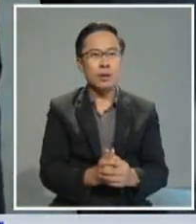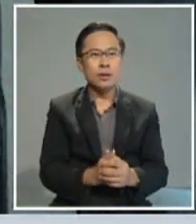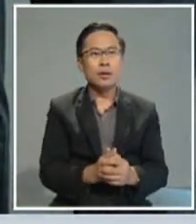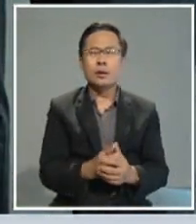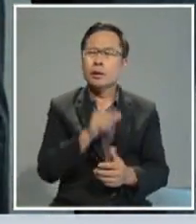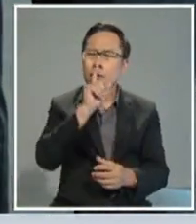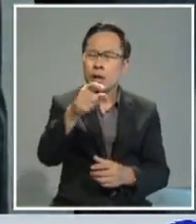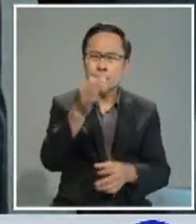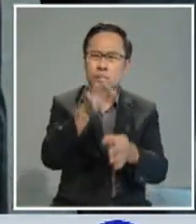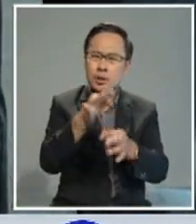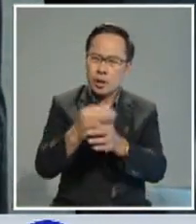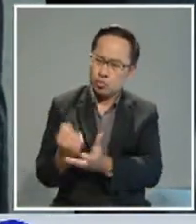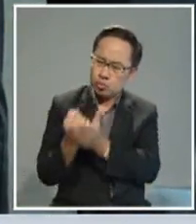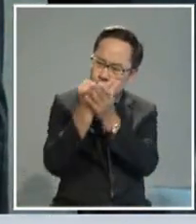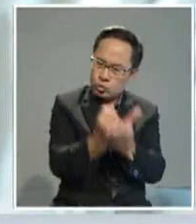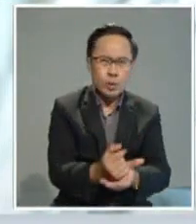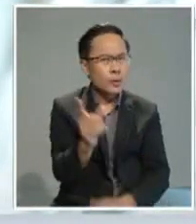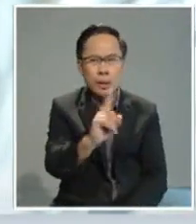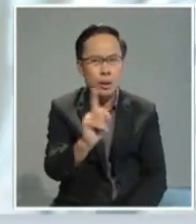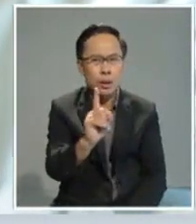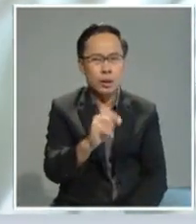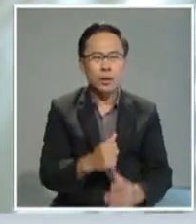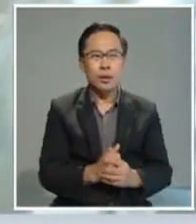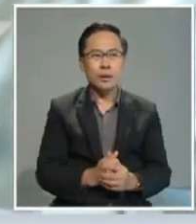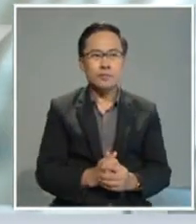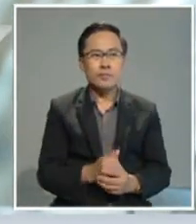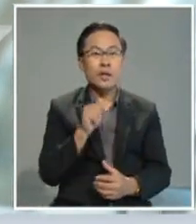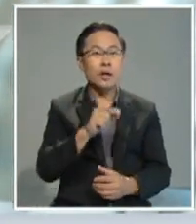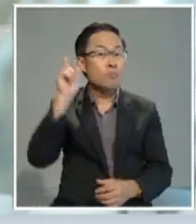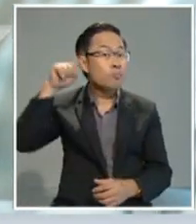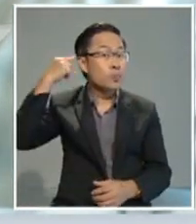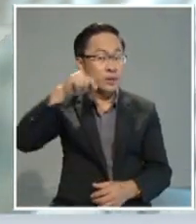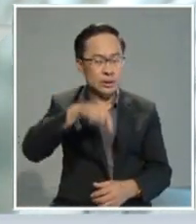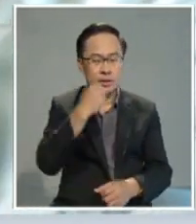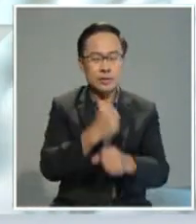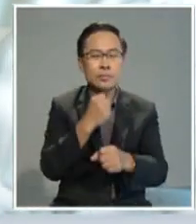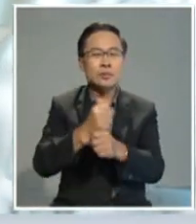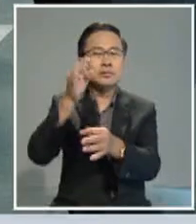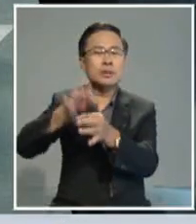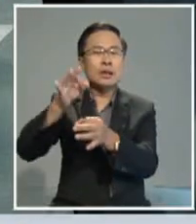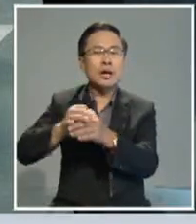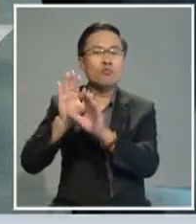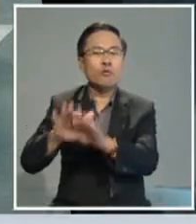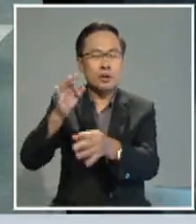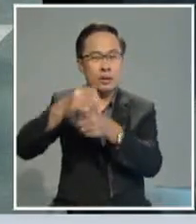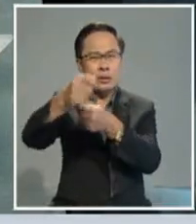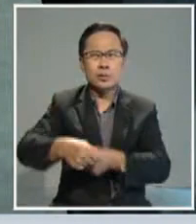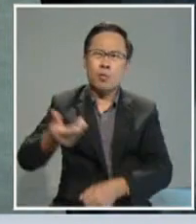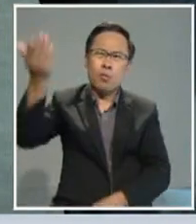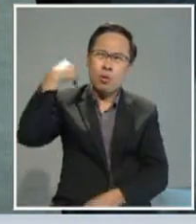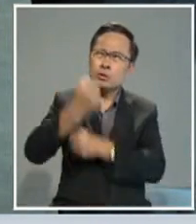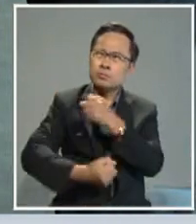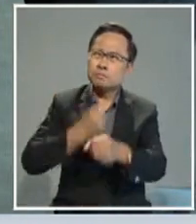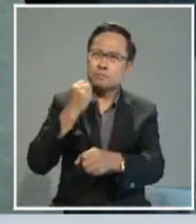มาเจอกันได้ยังไงฮะให้การสนับสนุนกันได้ยังไง ครับคุณพี่นิติรัตน์เนี่ยเป็น ลูกค้าของทกสมาแต่ตั้งแต่